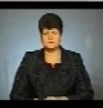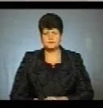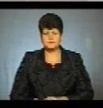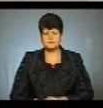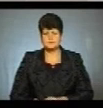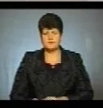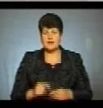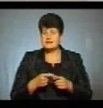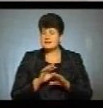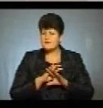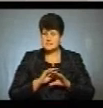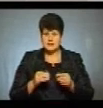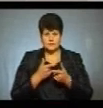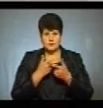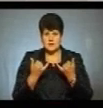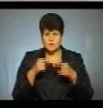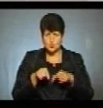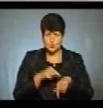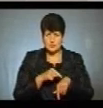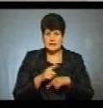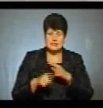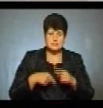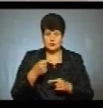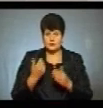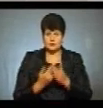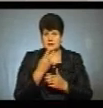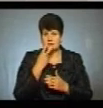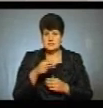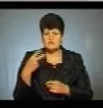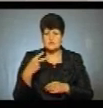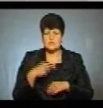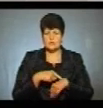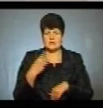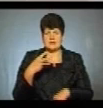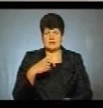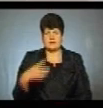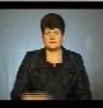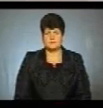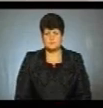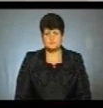Це вся інформація на цю годину. Наступний випуск дивіться вже о 20:30.